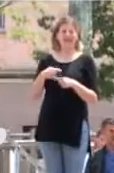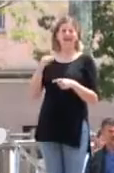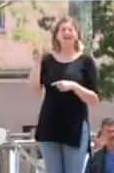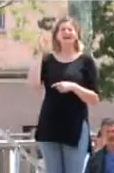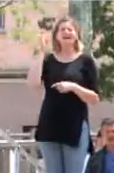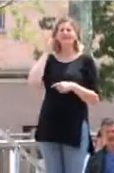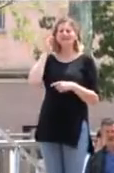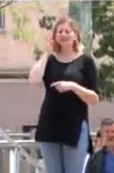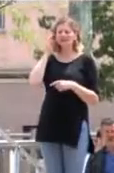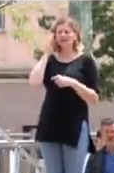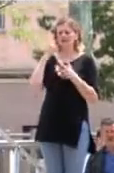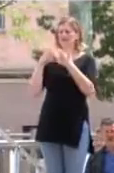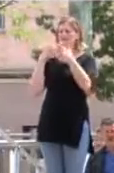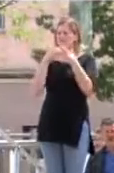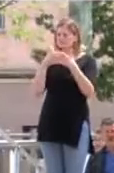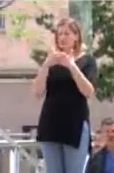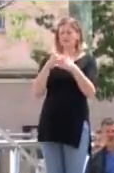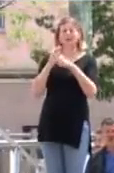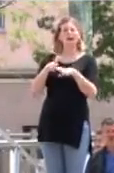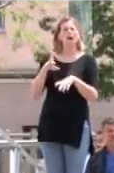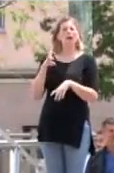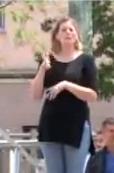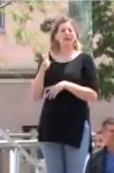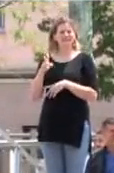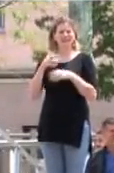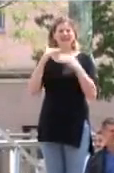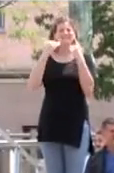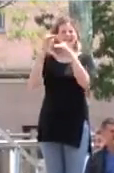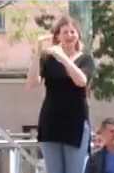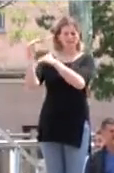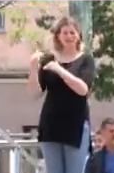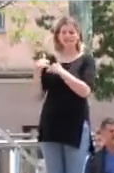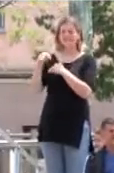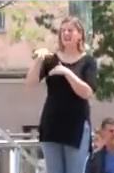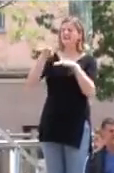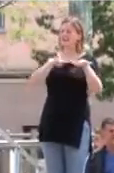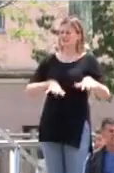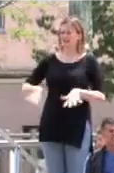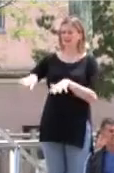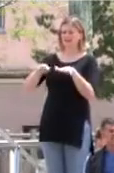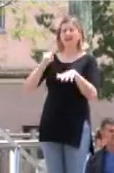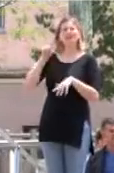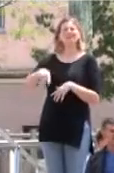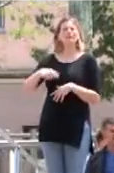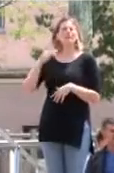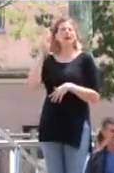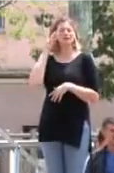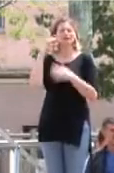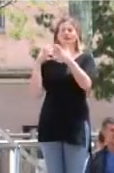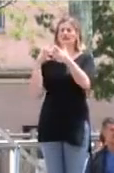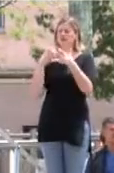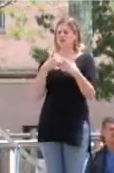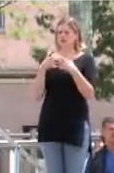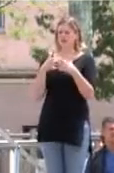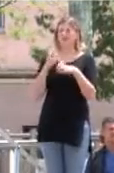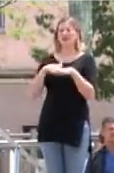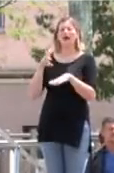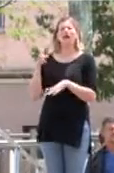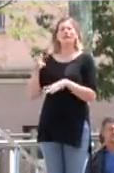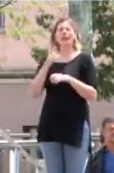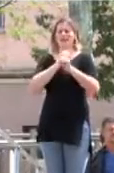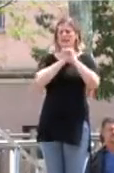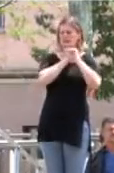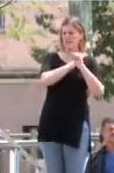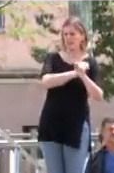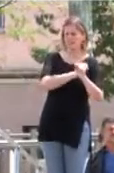com les Loles que esteu lluitant pel dret a l'habitatge i la dignitat de les dones de Nou Barris. I les dones que esteu lluitant per el dret a la